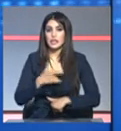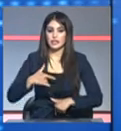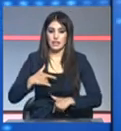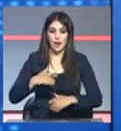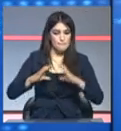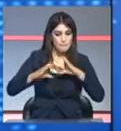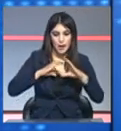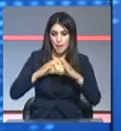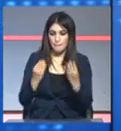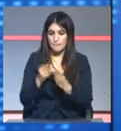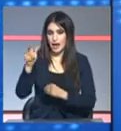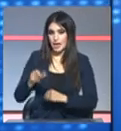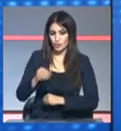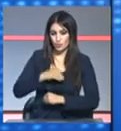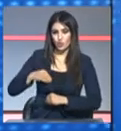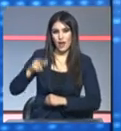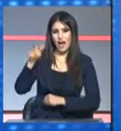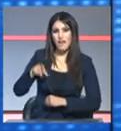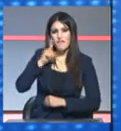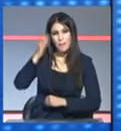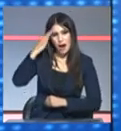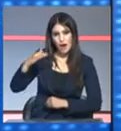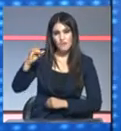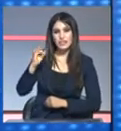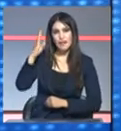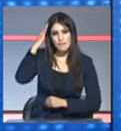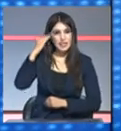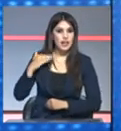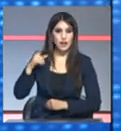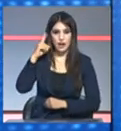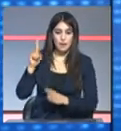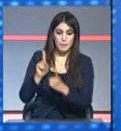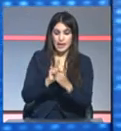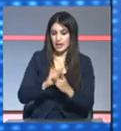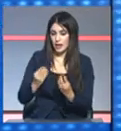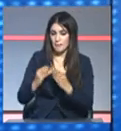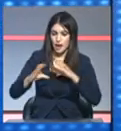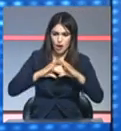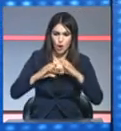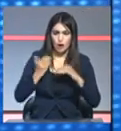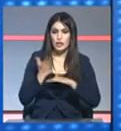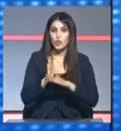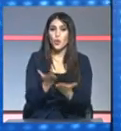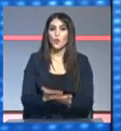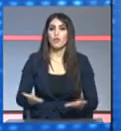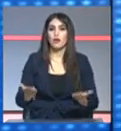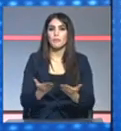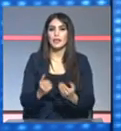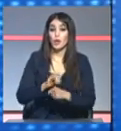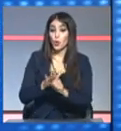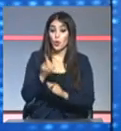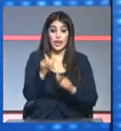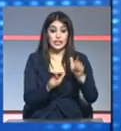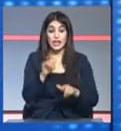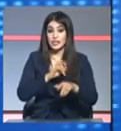الدكتور عليها قدمت لنا معناها والوضعيه ال الوبائيه والاعمار الناس